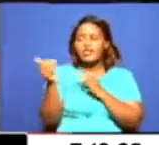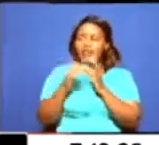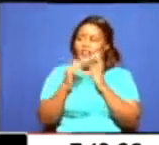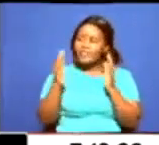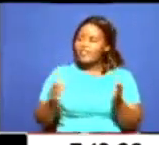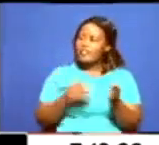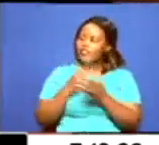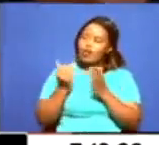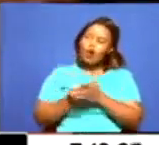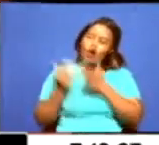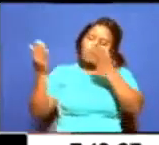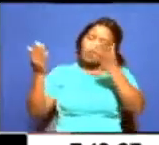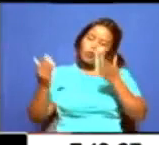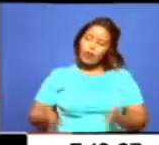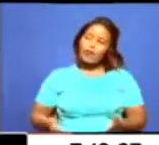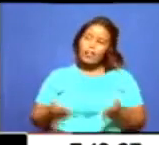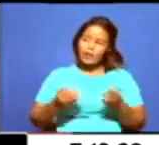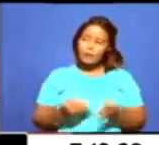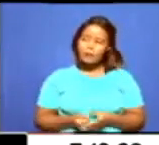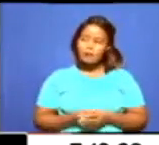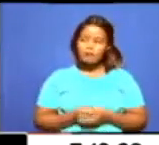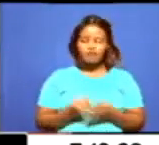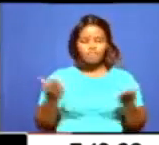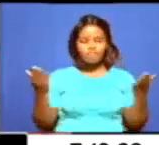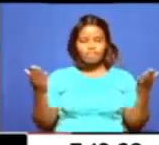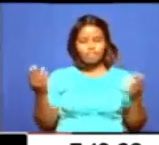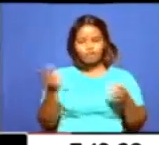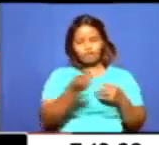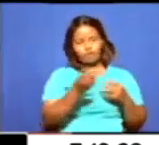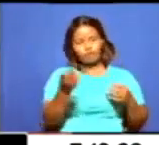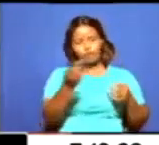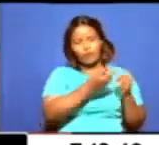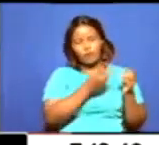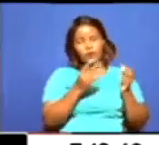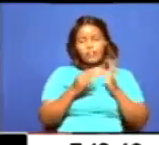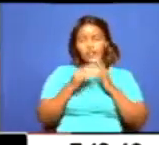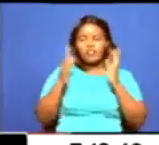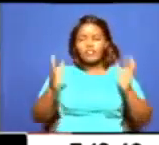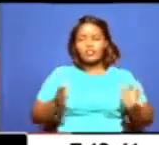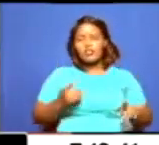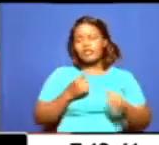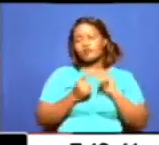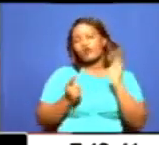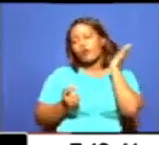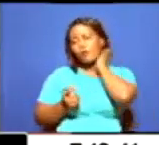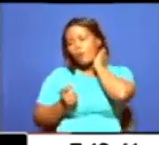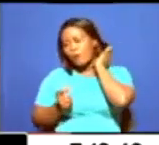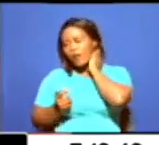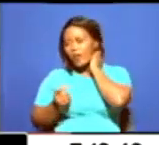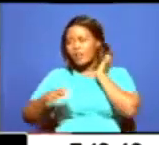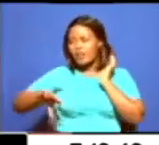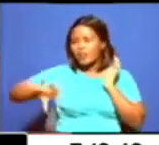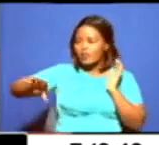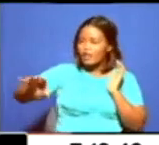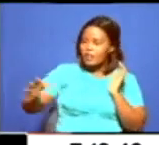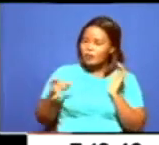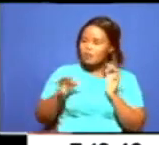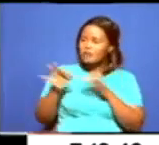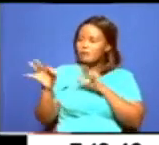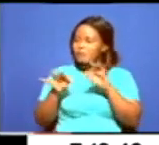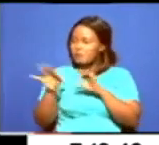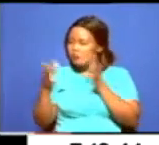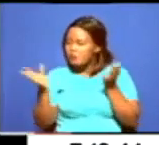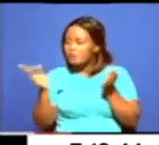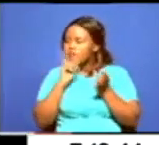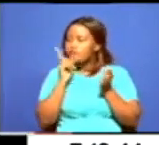tunawakaribisha wote. Asante. Hao ni viongozi wa kaunti hii ambao bila shaka wanatoa maoni yao kuhusiana na mkutano wa hapo kesho, wakisema